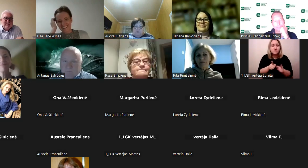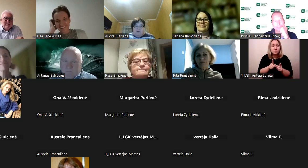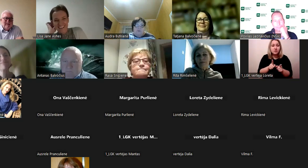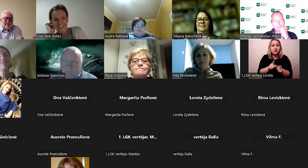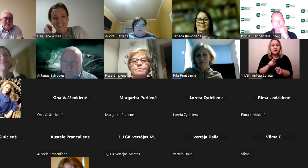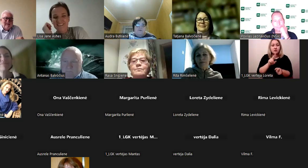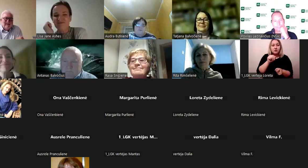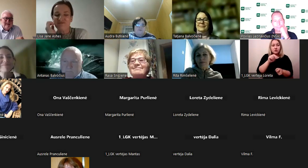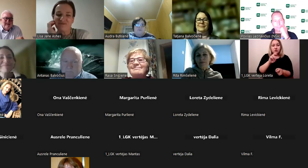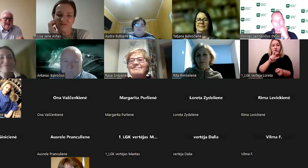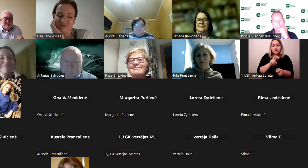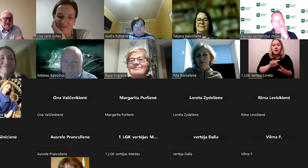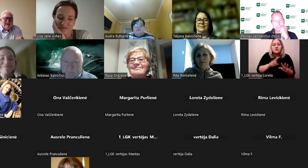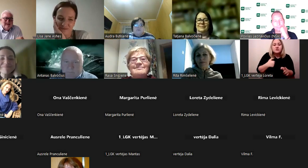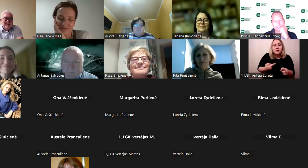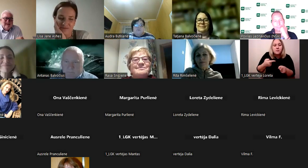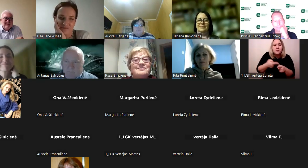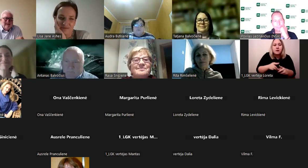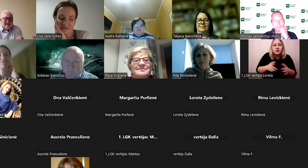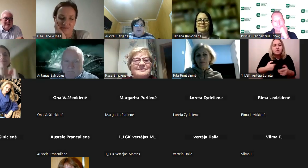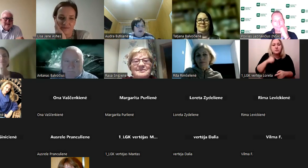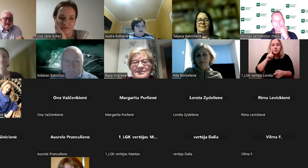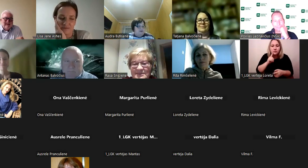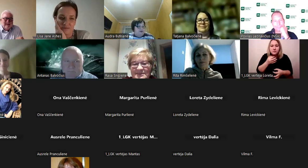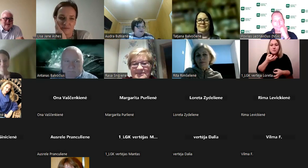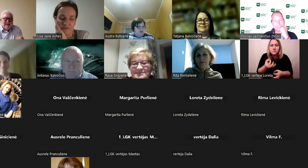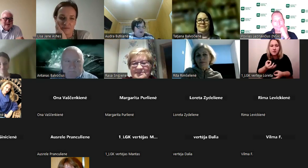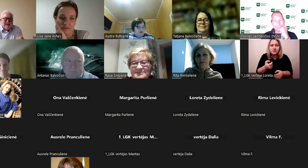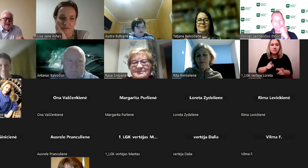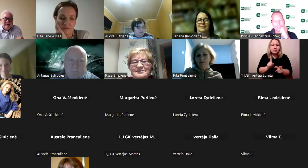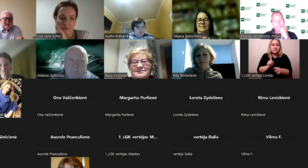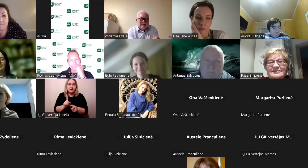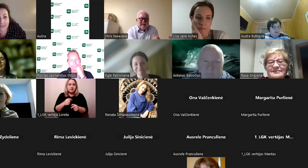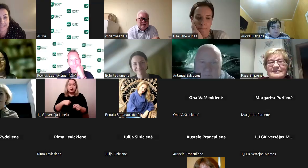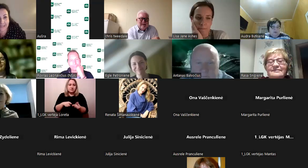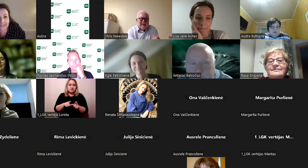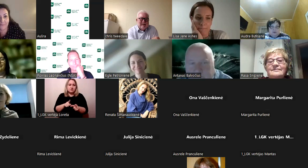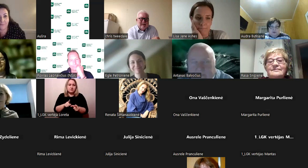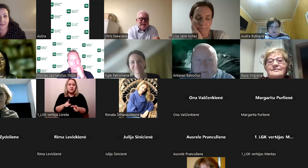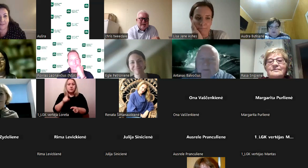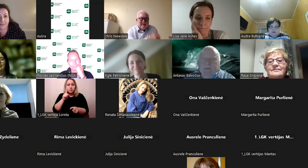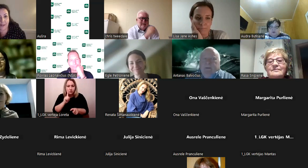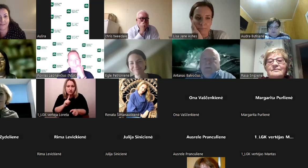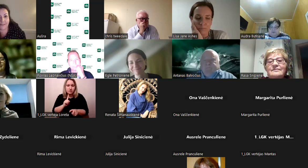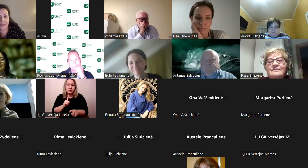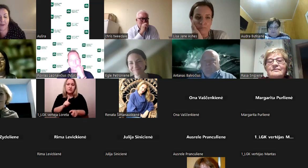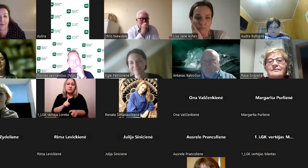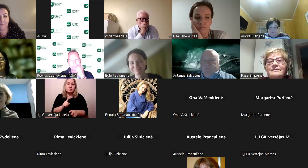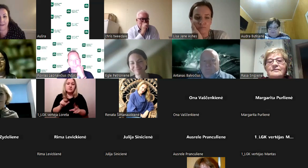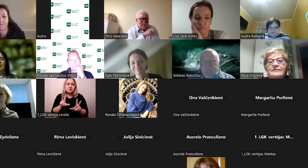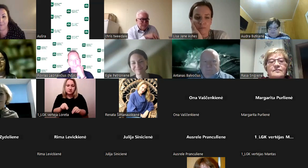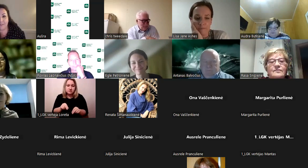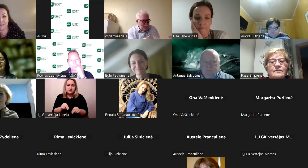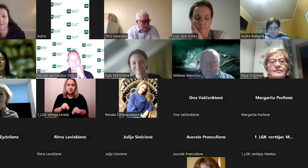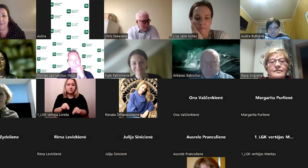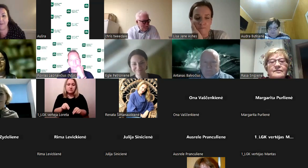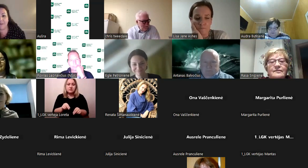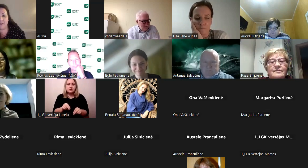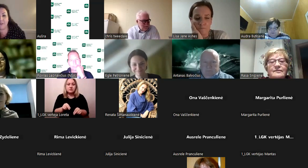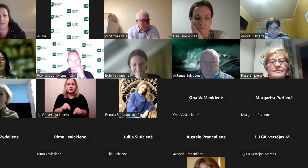dar begaliu pridurti. Norėjau, bet buvau vėlgi nusitildžiusi. Tikrai pakartosiu,